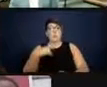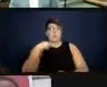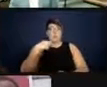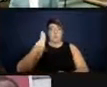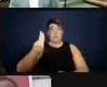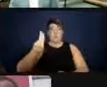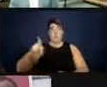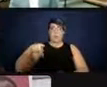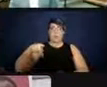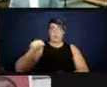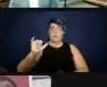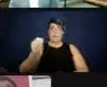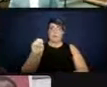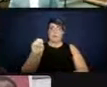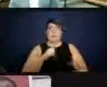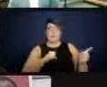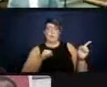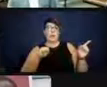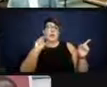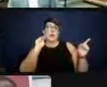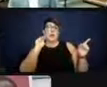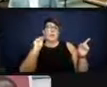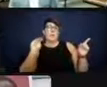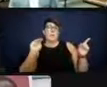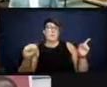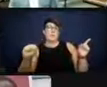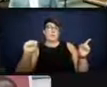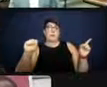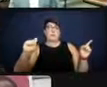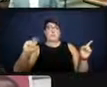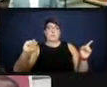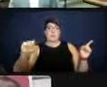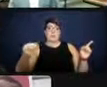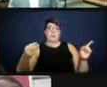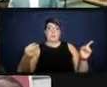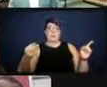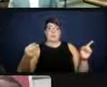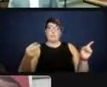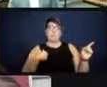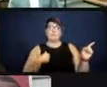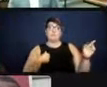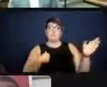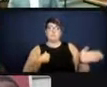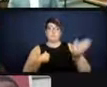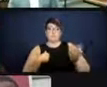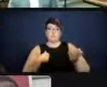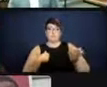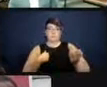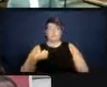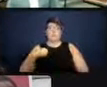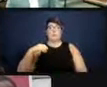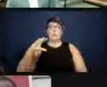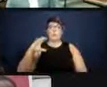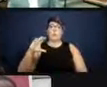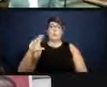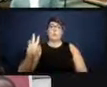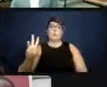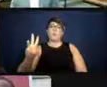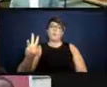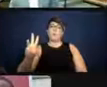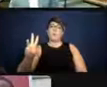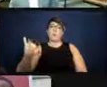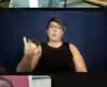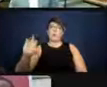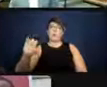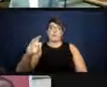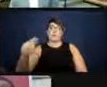الأشخاص. جيس موجودة هنا لتقدم لكم تحديث. سيدة ماري باث هي المديرة الجديدة. سيدة كريستين